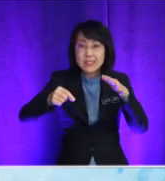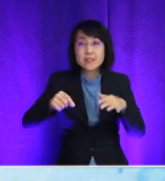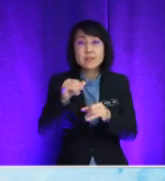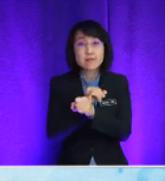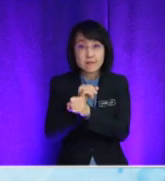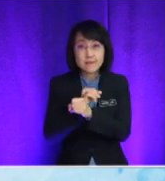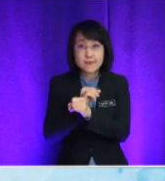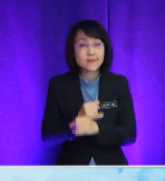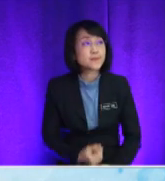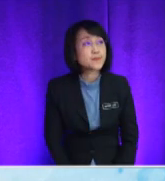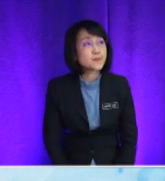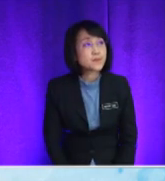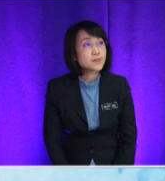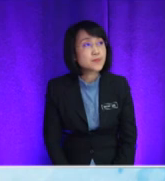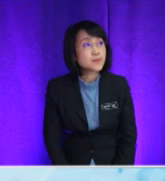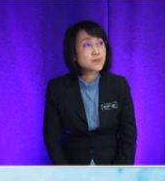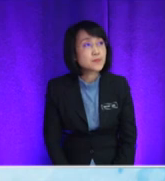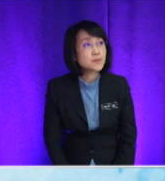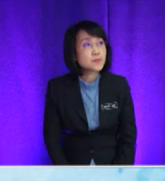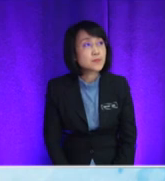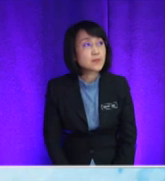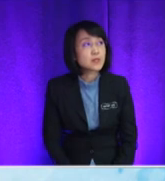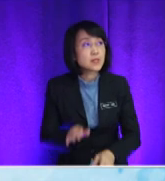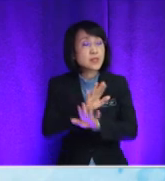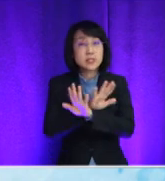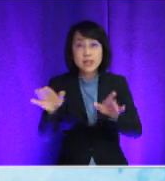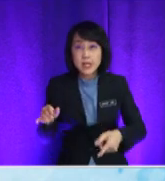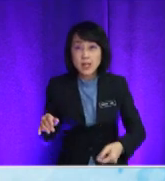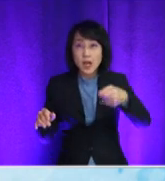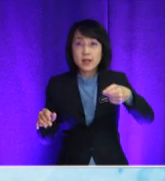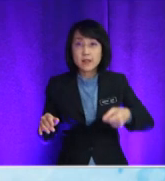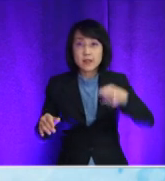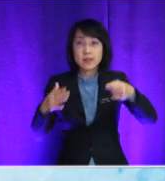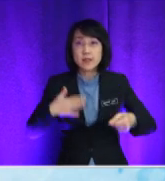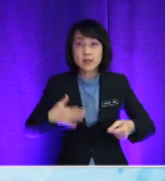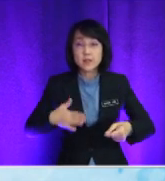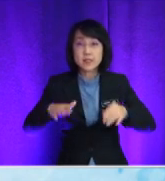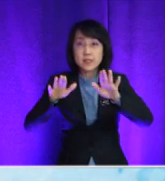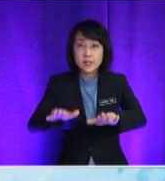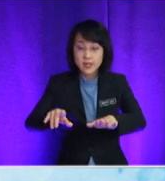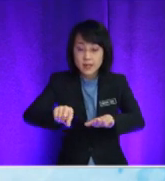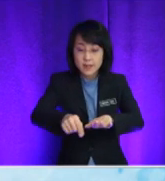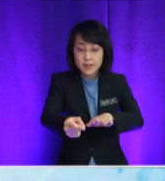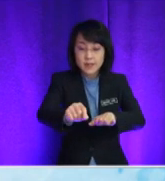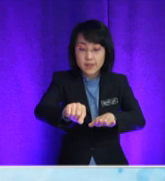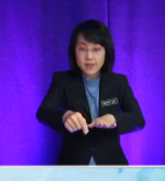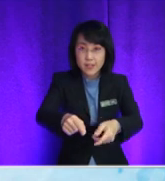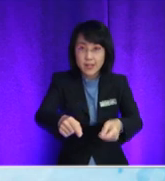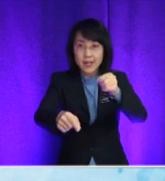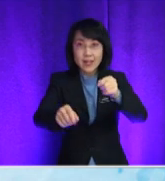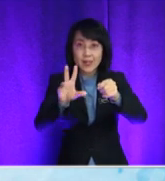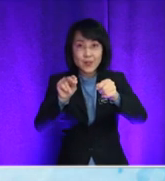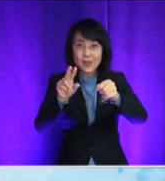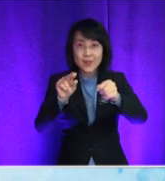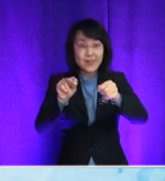aturan jangan Letakkan ee jangan angkat saya beli ini nah satu pembelajaran